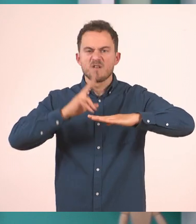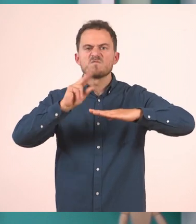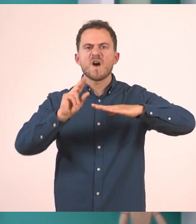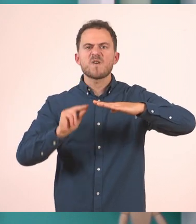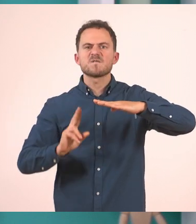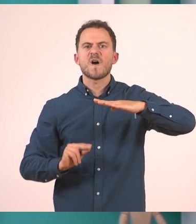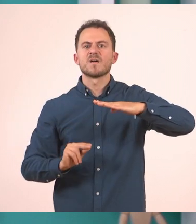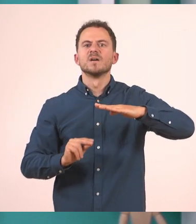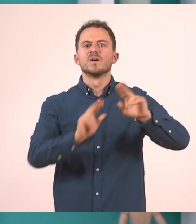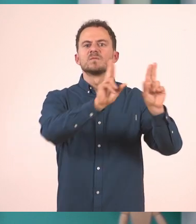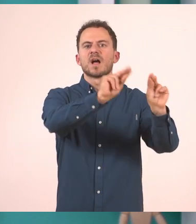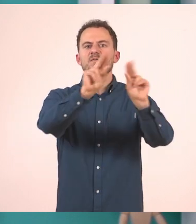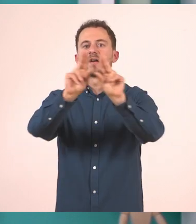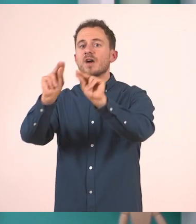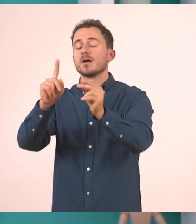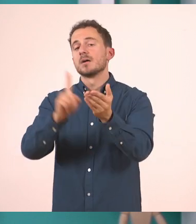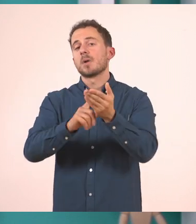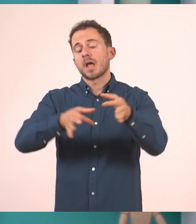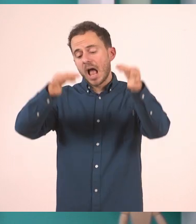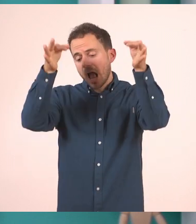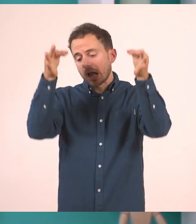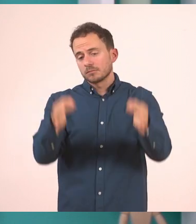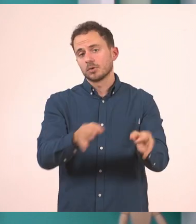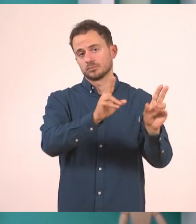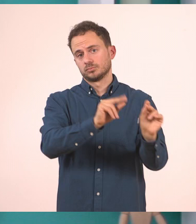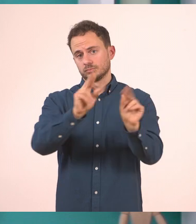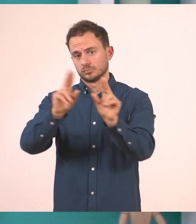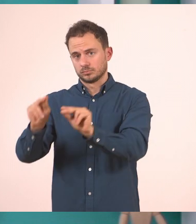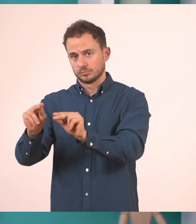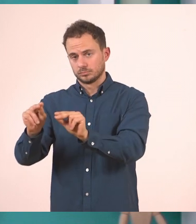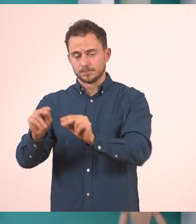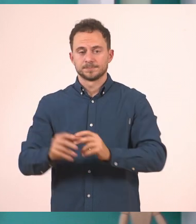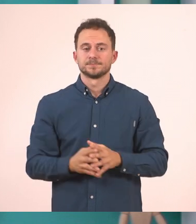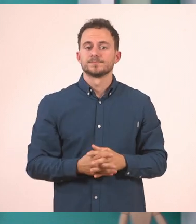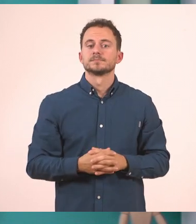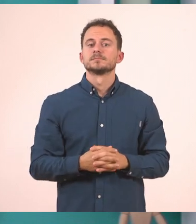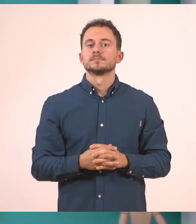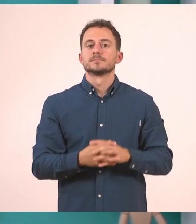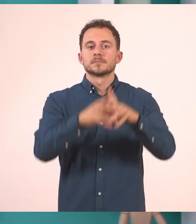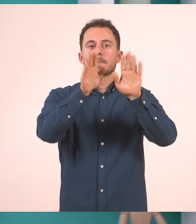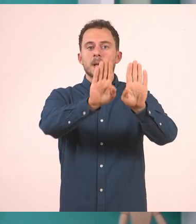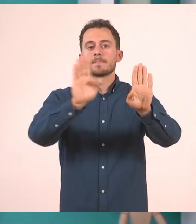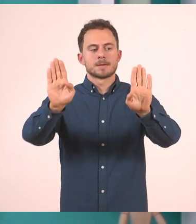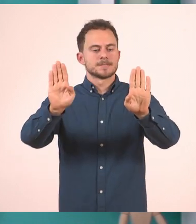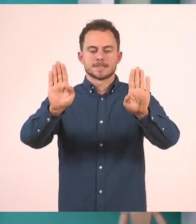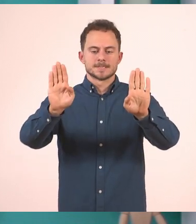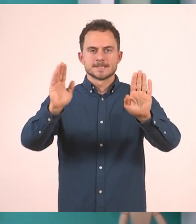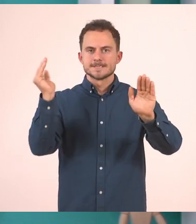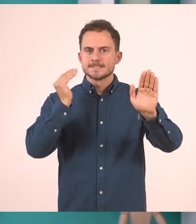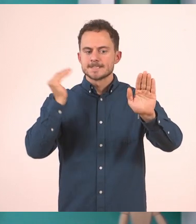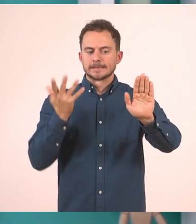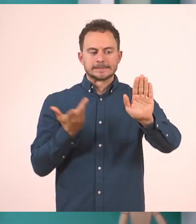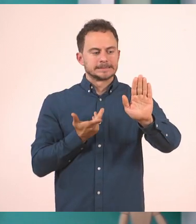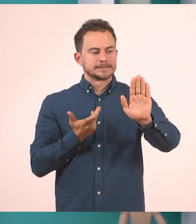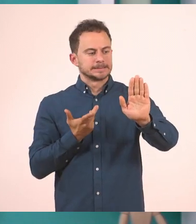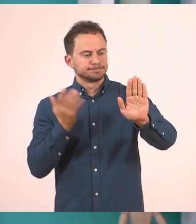μοιράζουμε ακριβώς τα ίσα, ακριβώς ίδια. Και παίρνω, την κοιτάω, την ξανακοιτάω,